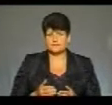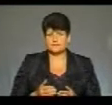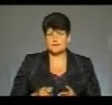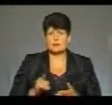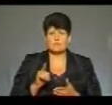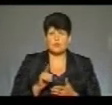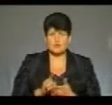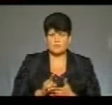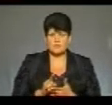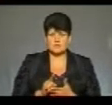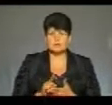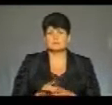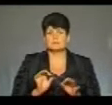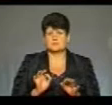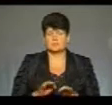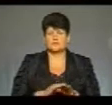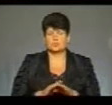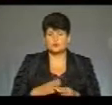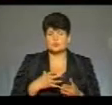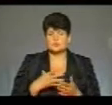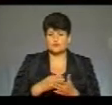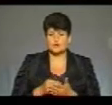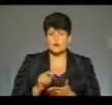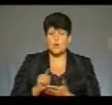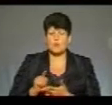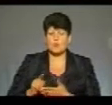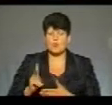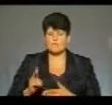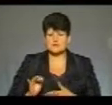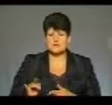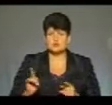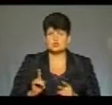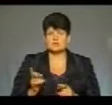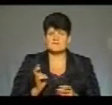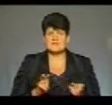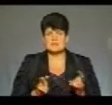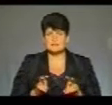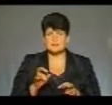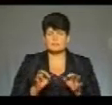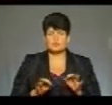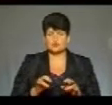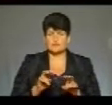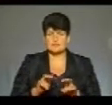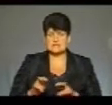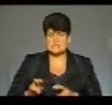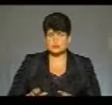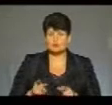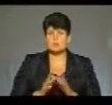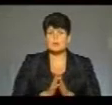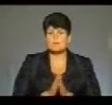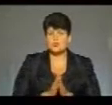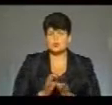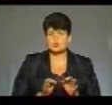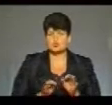повинні належно виконувати свої процесуальні обов'язки щодо відвідування судових засідань. Тому ми просимо